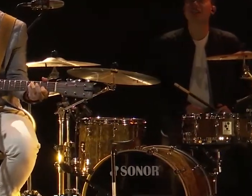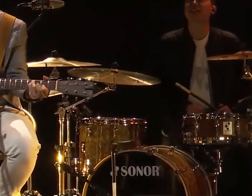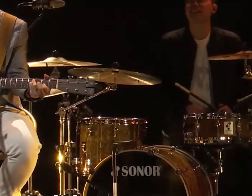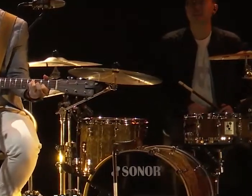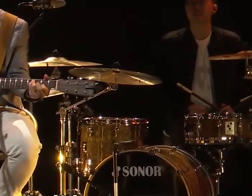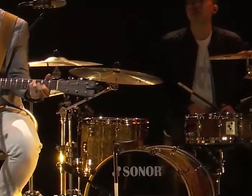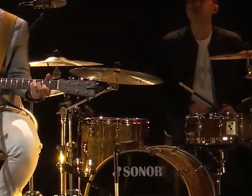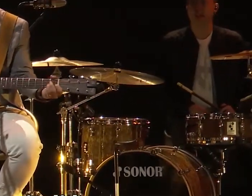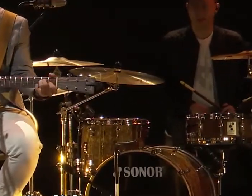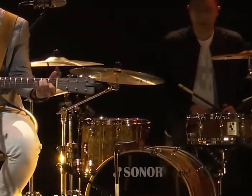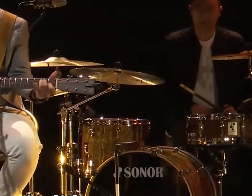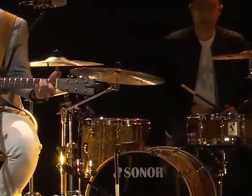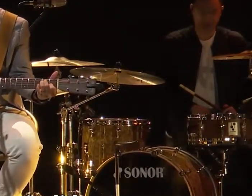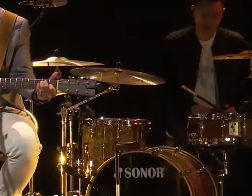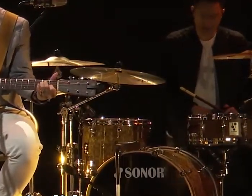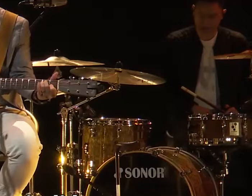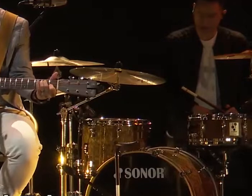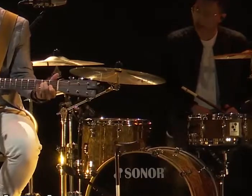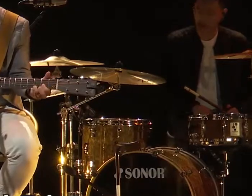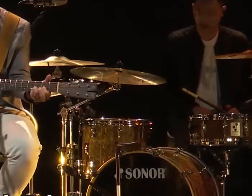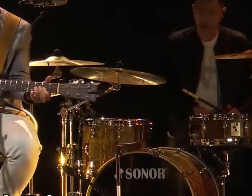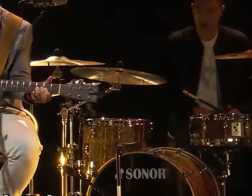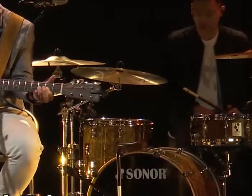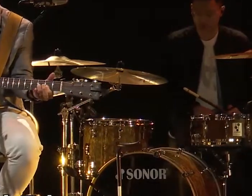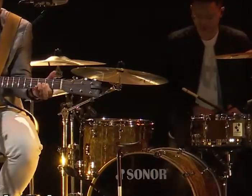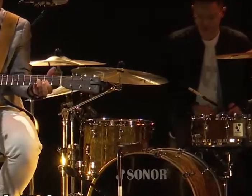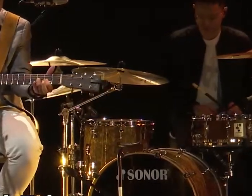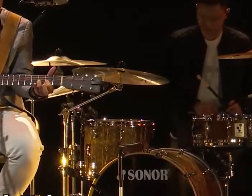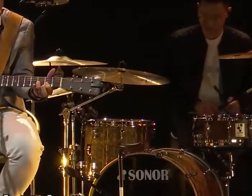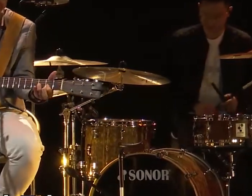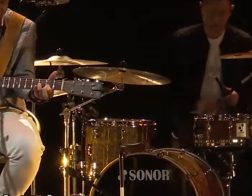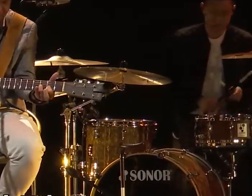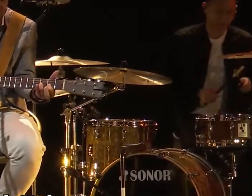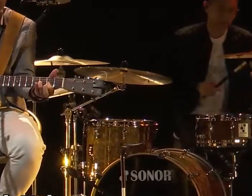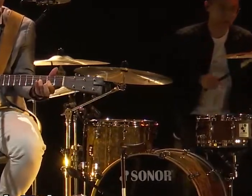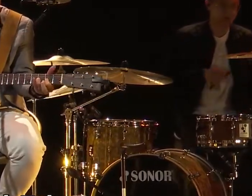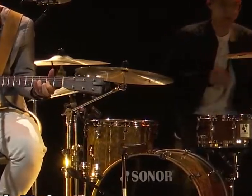mengubah hidup menjadi baru.